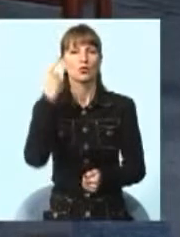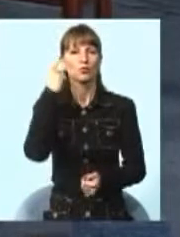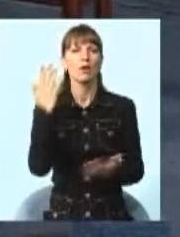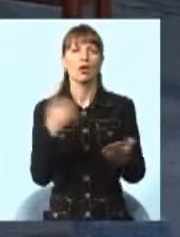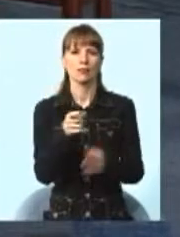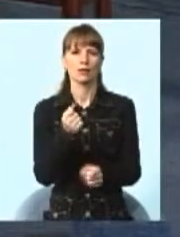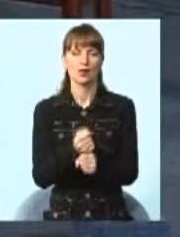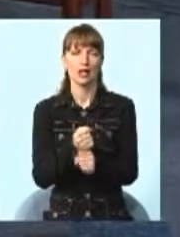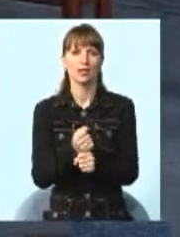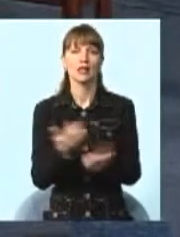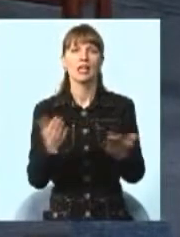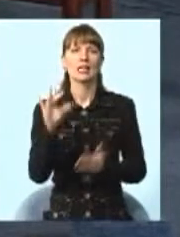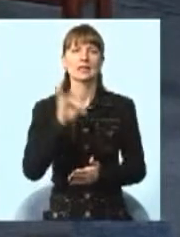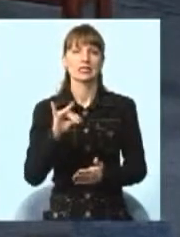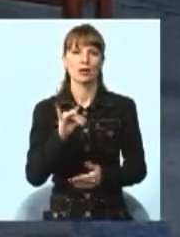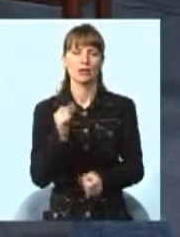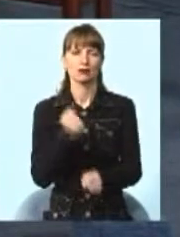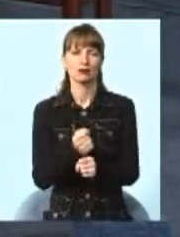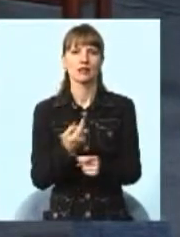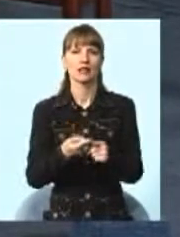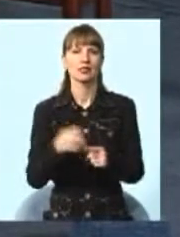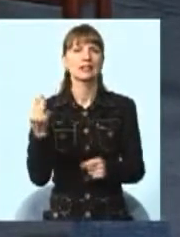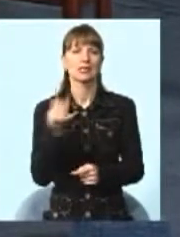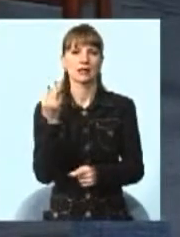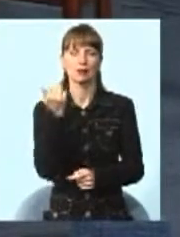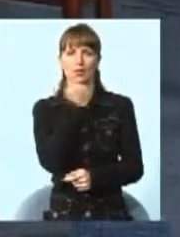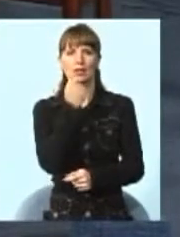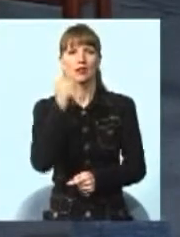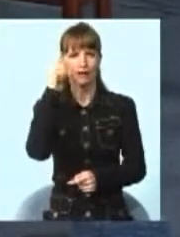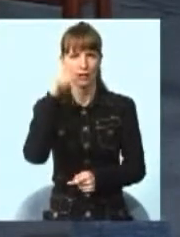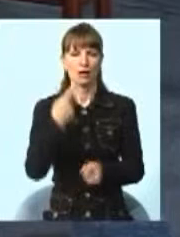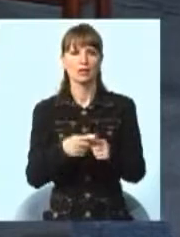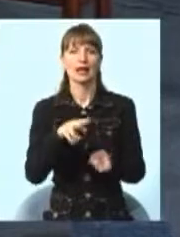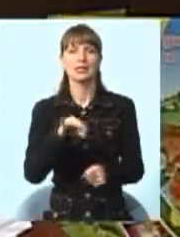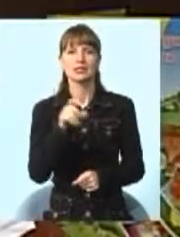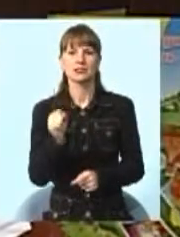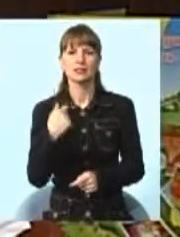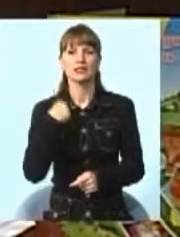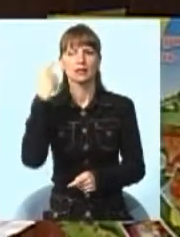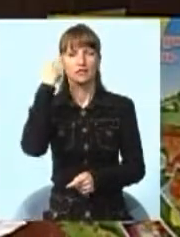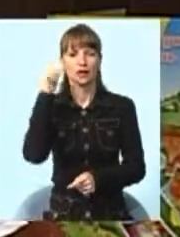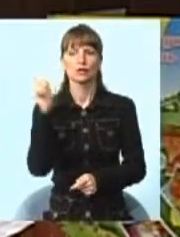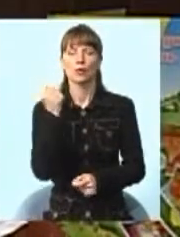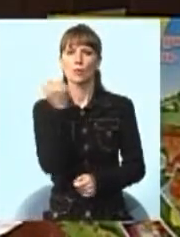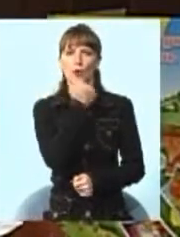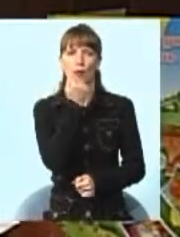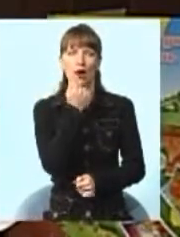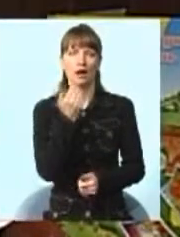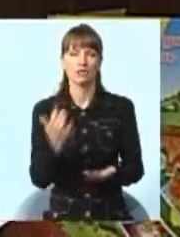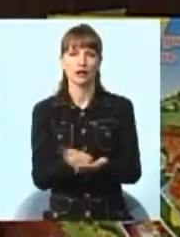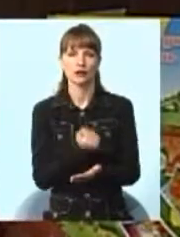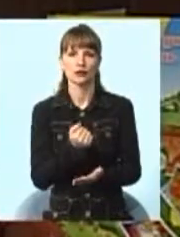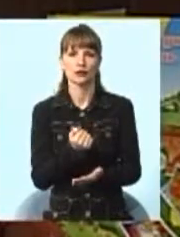його виготовляють, та яка ж історія виготовлення цього цікавого матеріалу? Чи відомо тобі це, Ліза? Я знаю, що папір